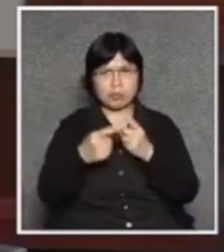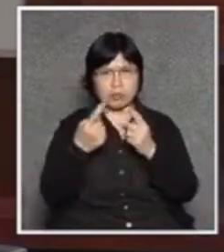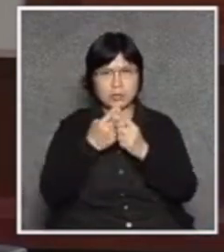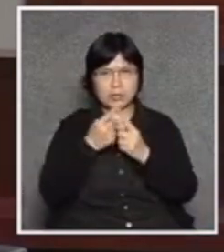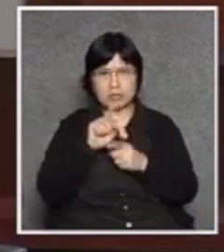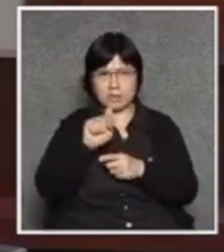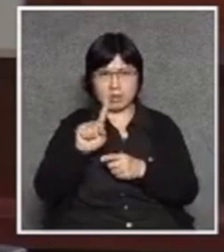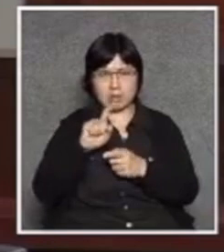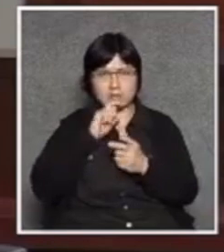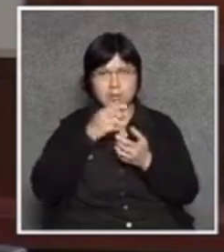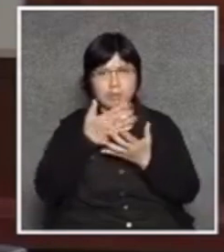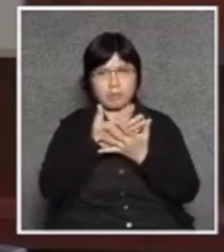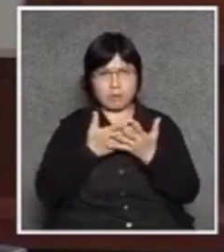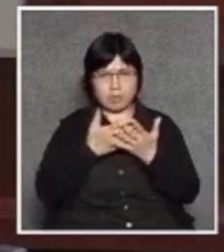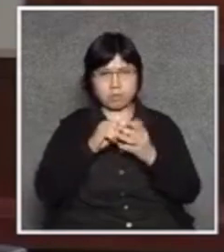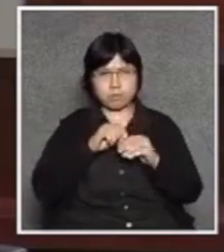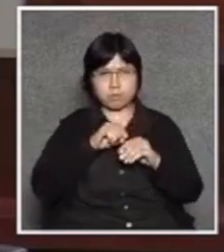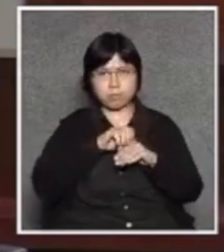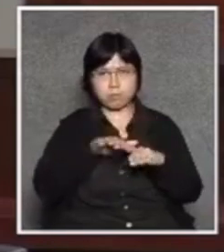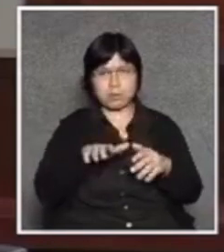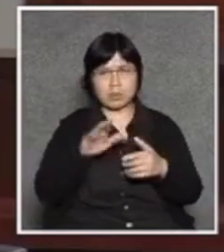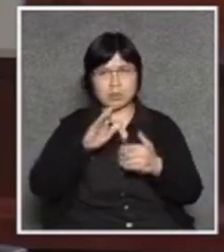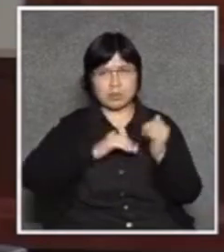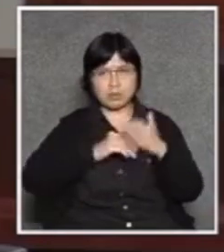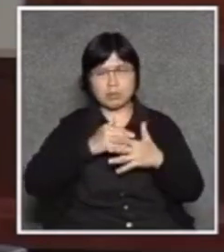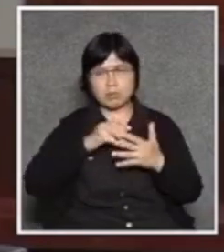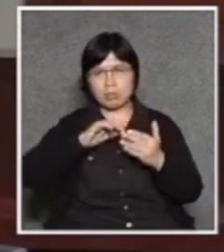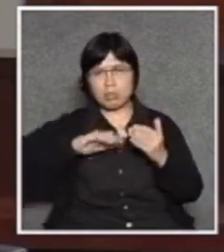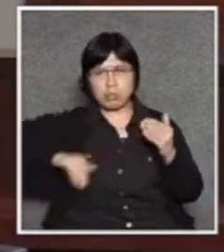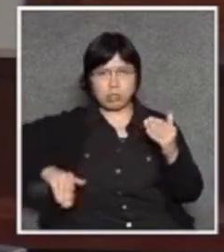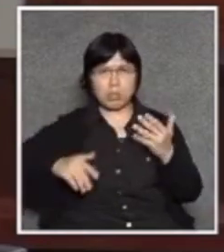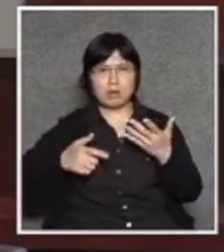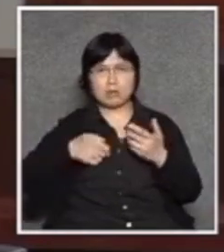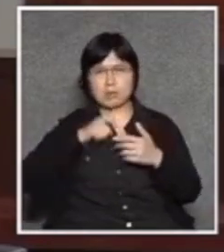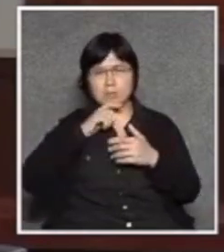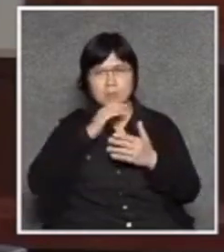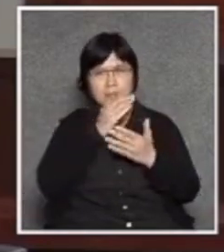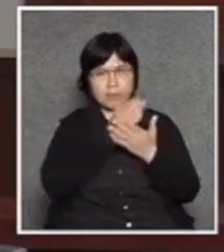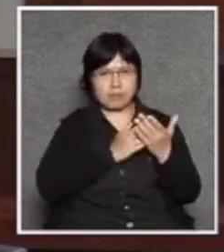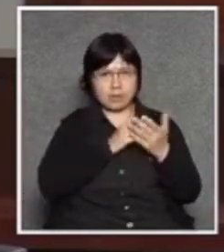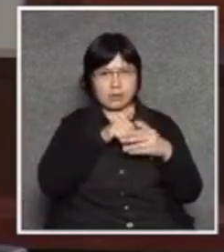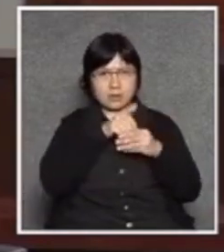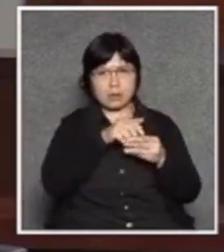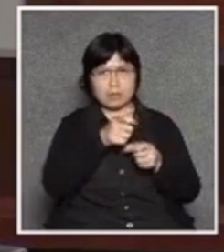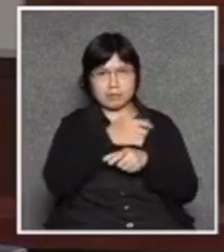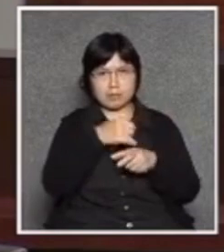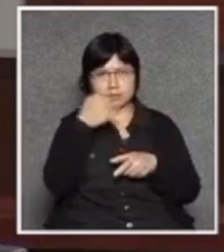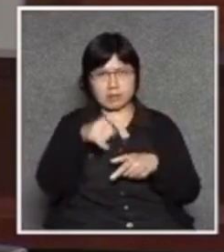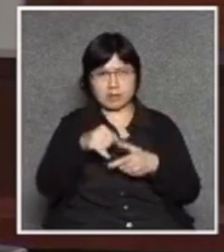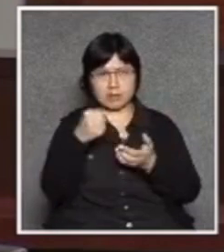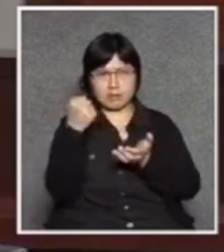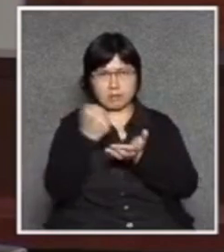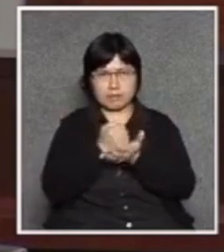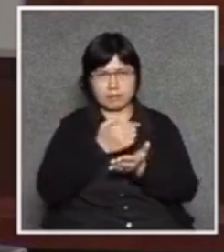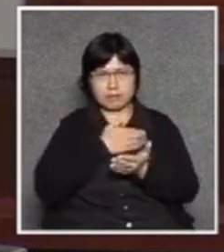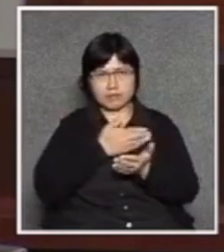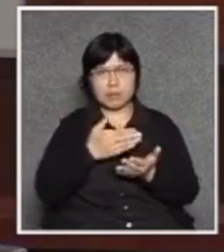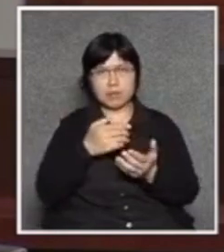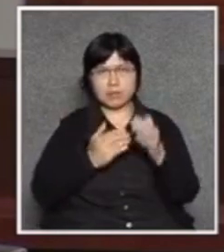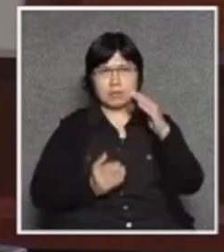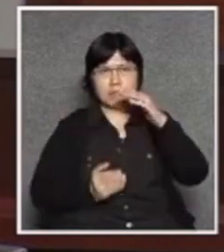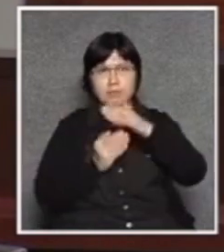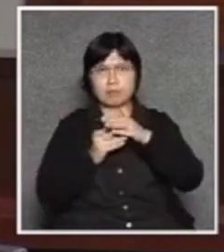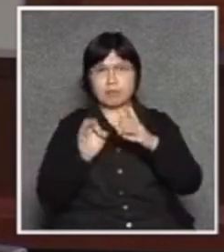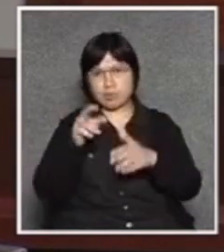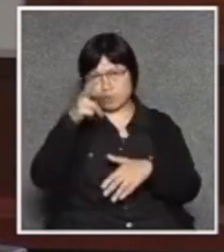為鋪設這個網絡技術過時，而部分申請者財力不足，但是發牌不設上限，